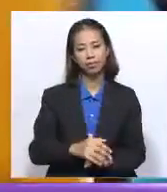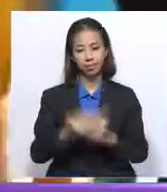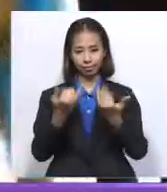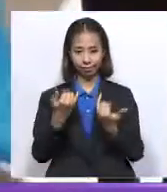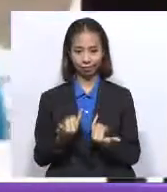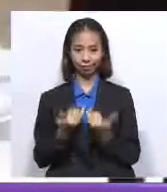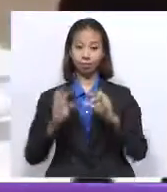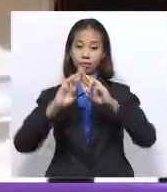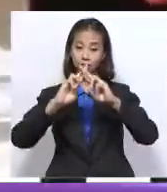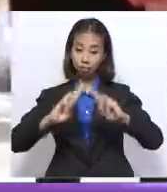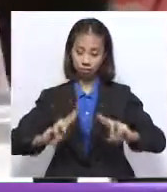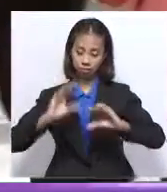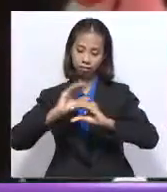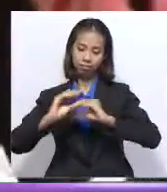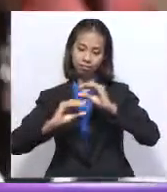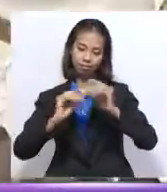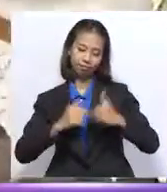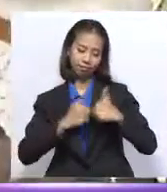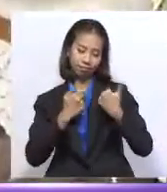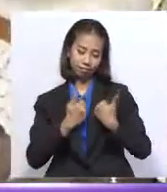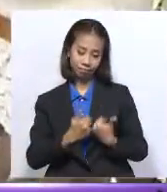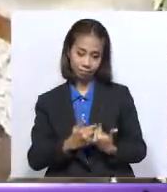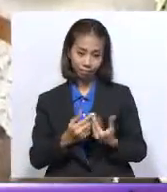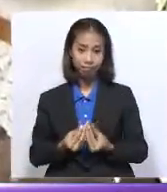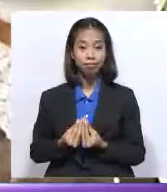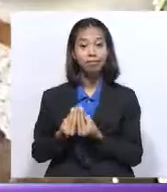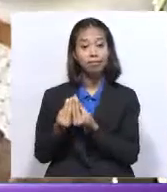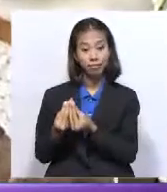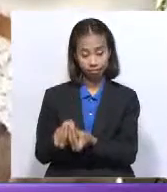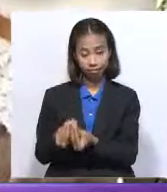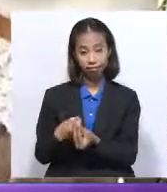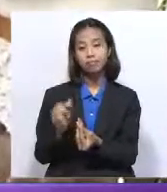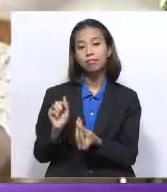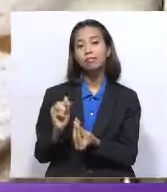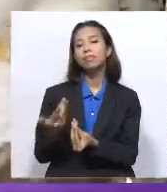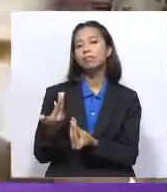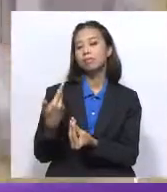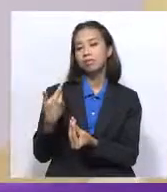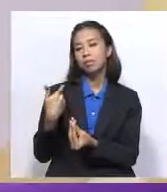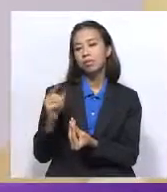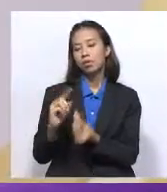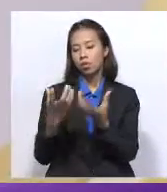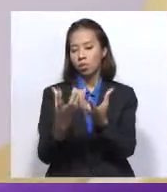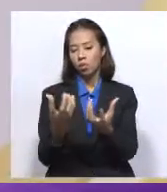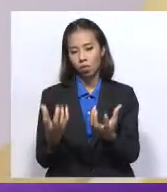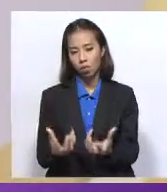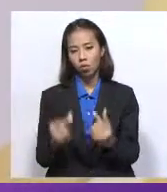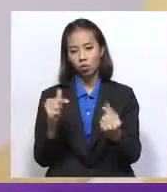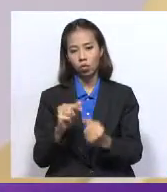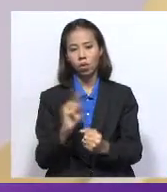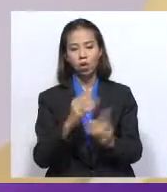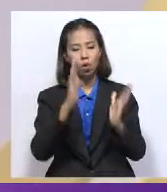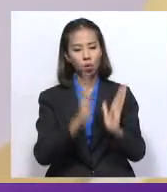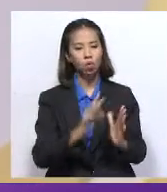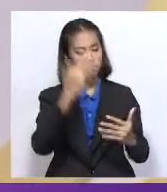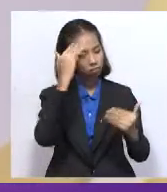งการกำลังใจในพระดำริพระเจ้าหลานเธอพระองค์เจ้าพัชรกิติยาภายังนำผลิตภัณฑ์จากฝีมือผู้ต้องขังห